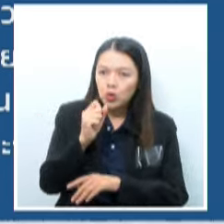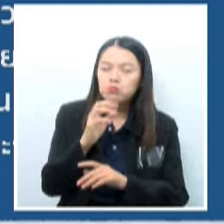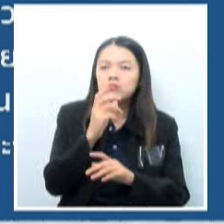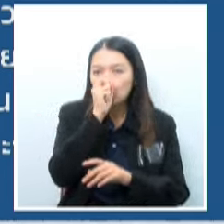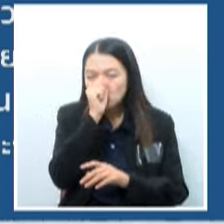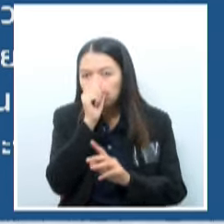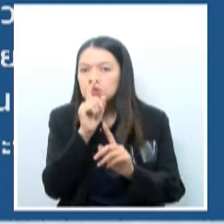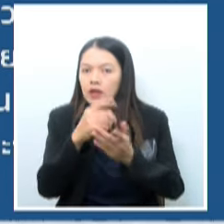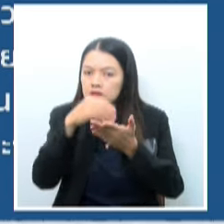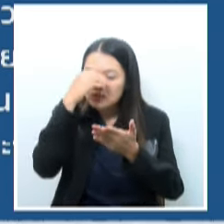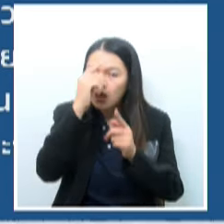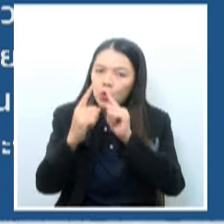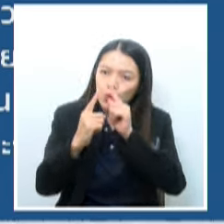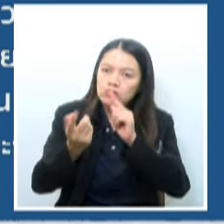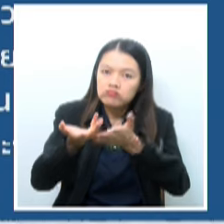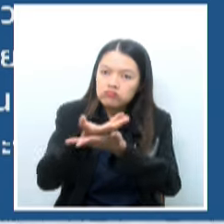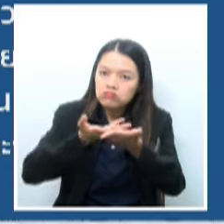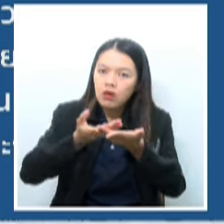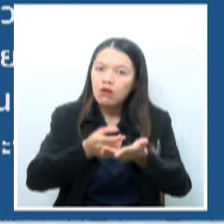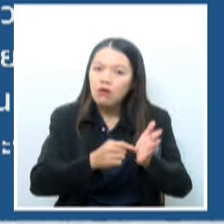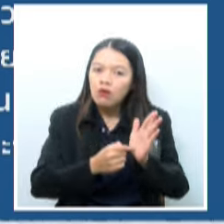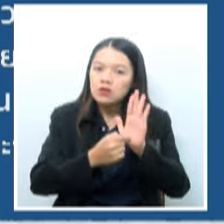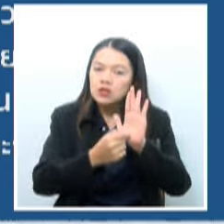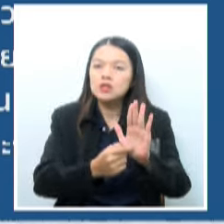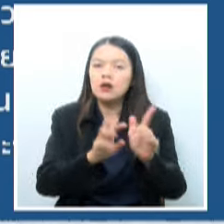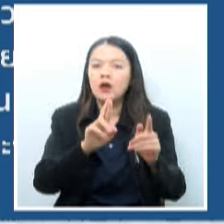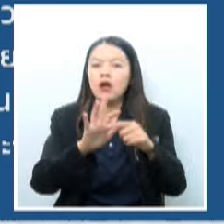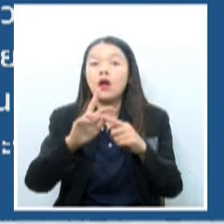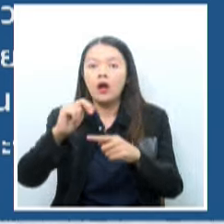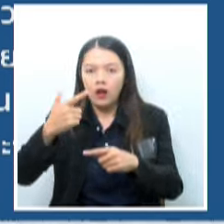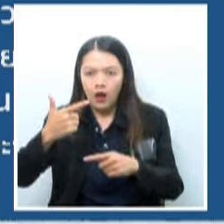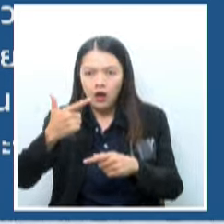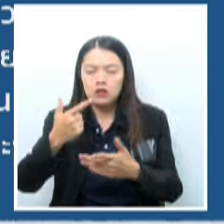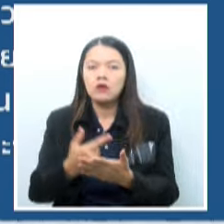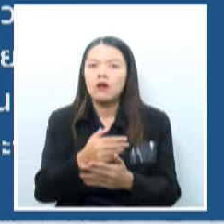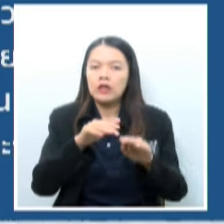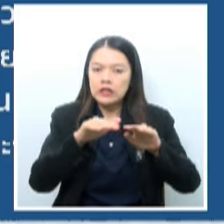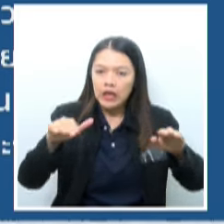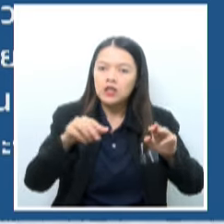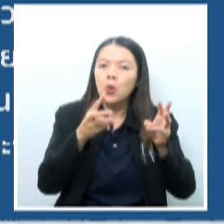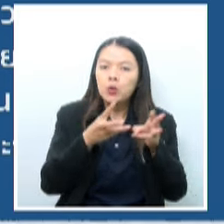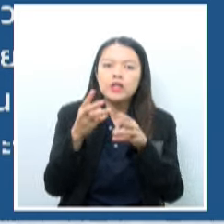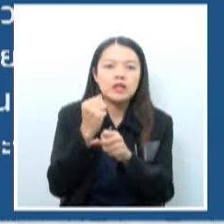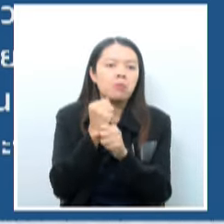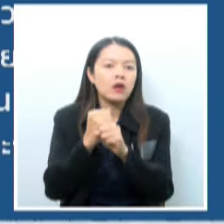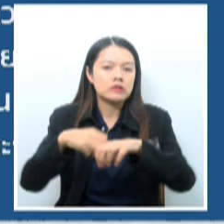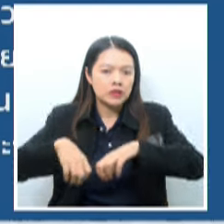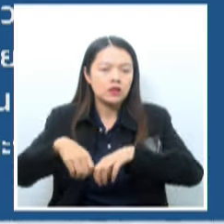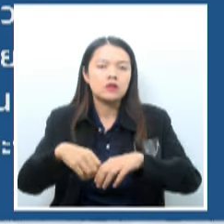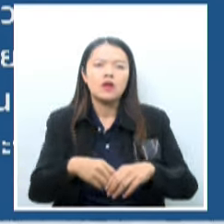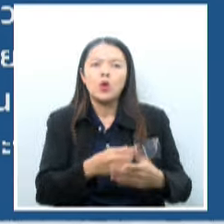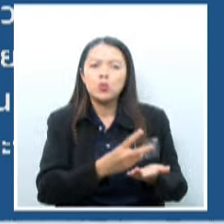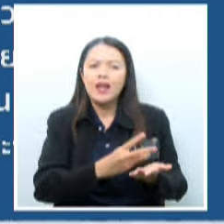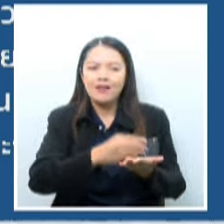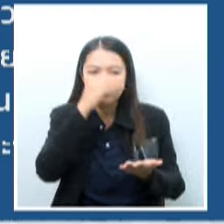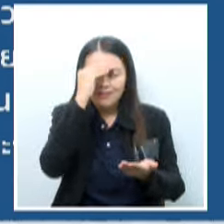เพื่อหารือรับฟังการนำเสนอร่างประกาศกระทรวงศึกษาธิการเรื่องหลักเกณฑ์และแนวทางการดำเนินงานธนาคารหน่วยกิจระ